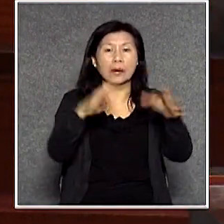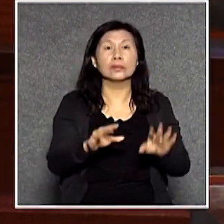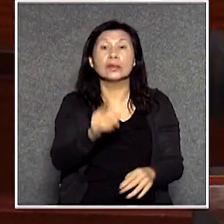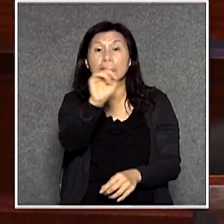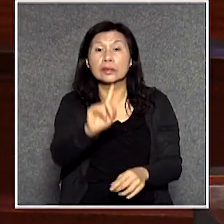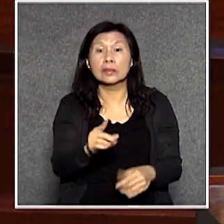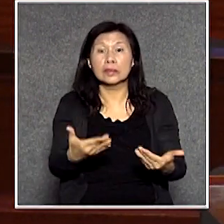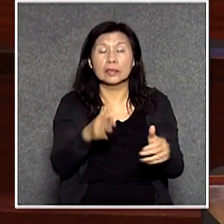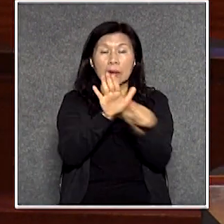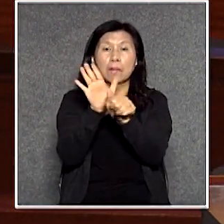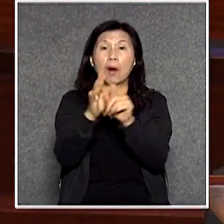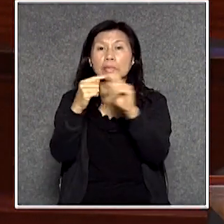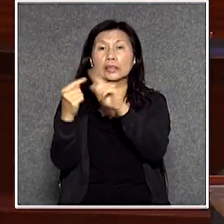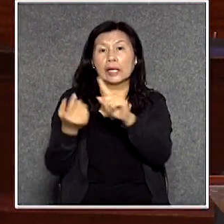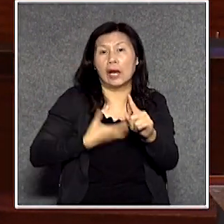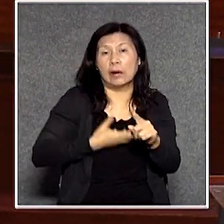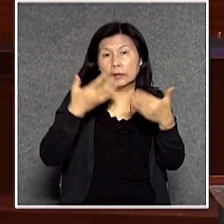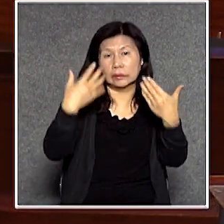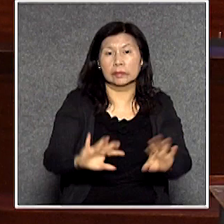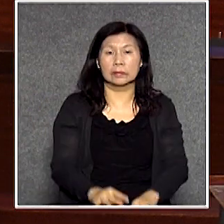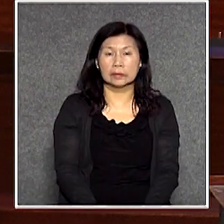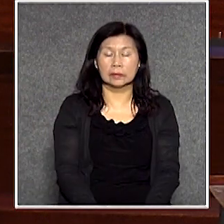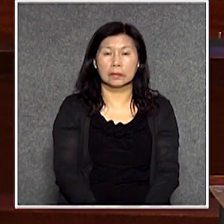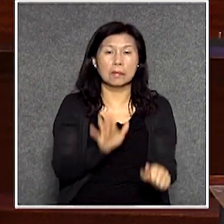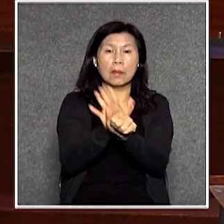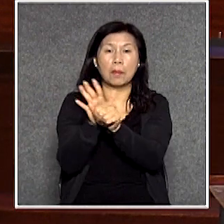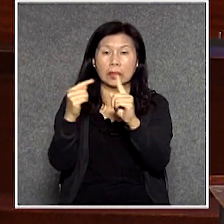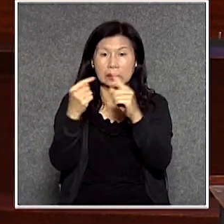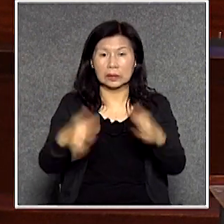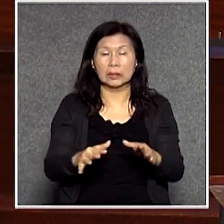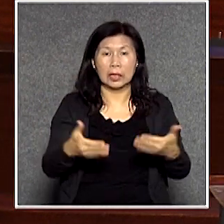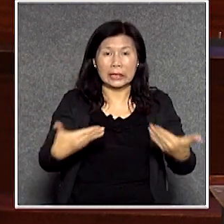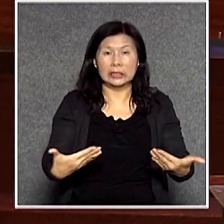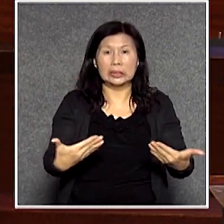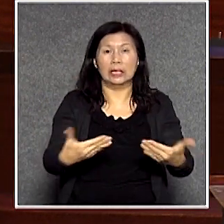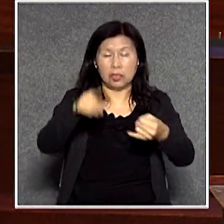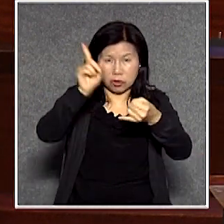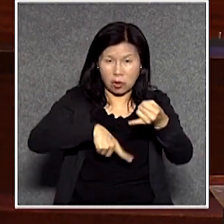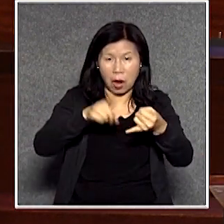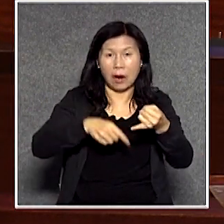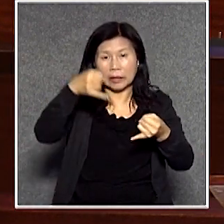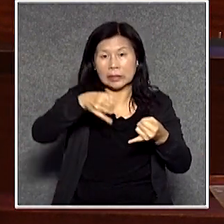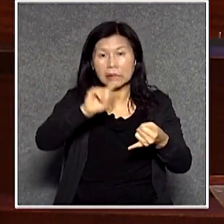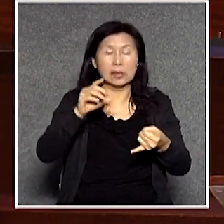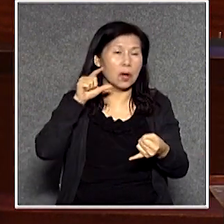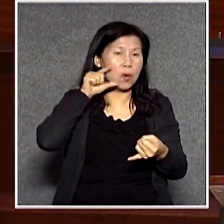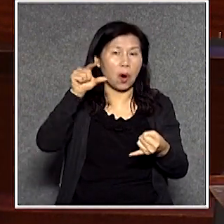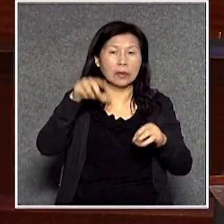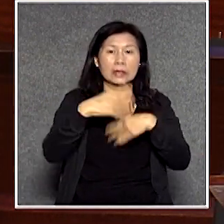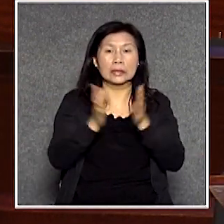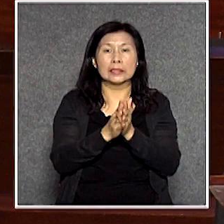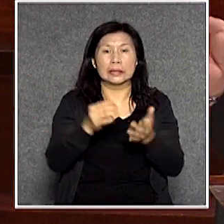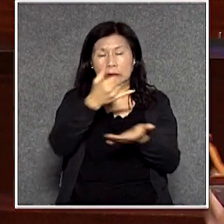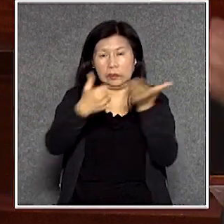最多幫啲小市民出下氣嘅啫嘛，而家係同個大局係冇幫助嘅，因為佢面皮厚，佢唔使落